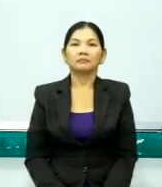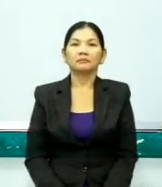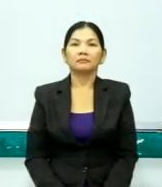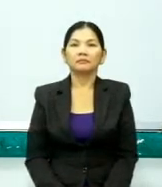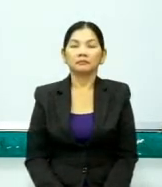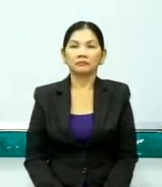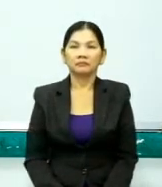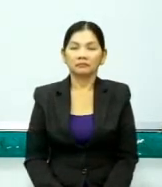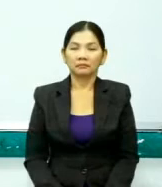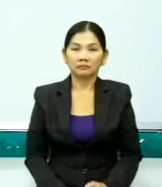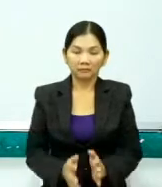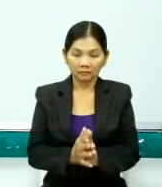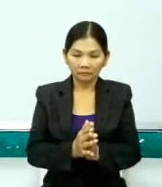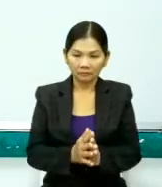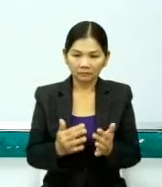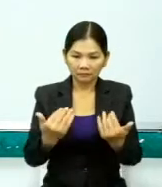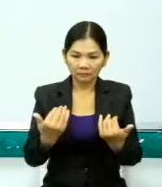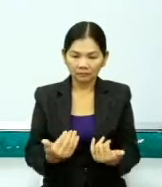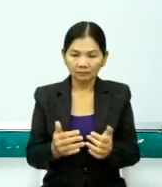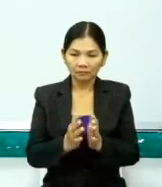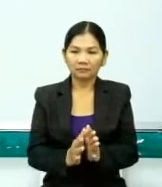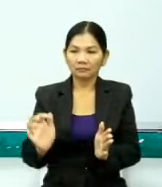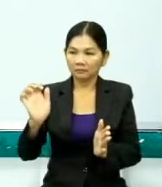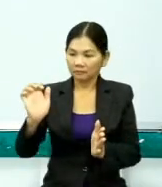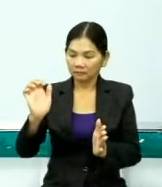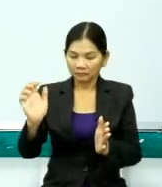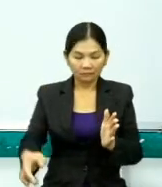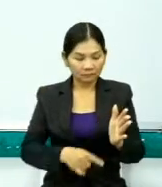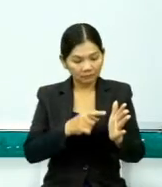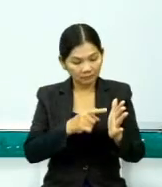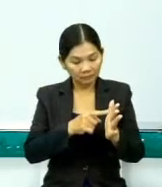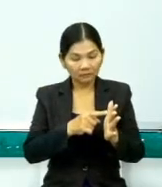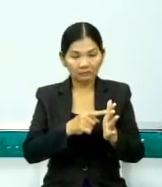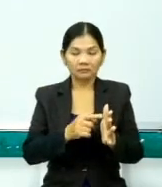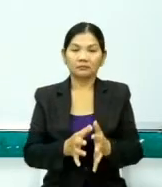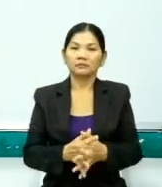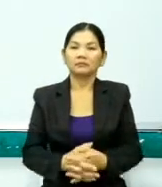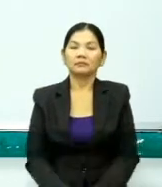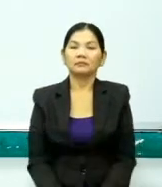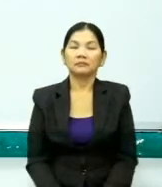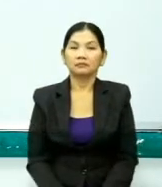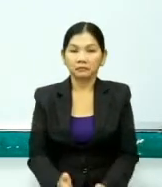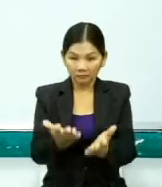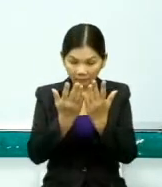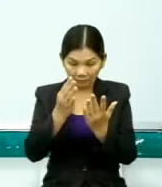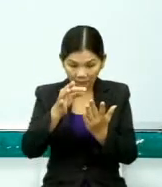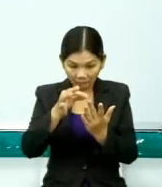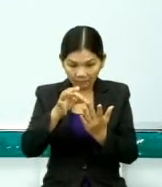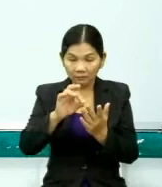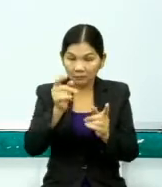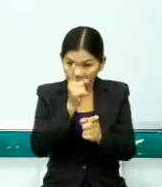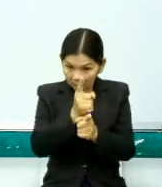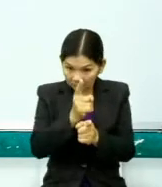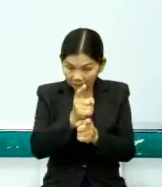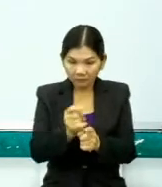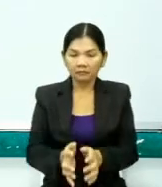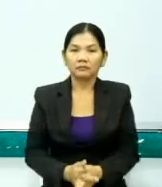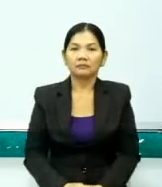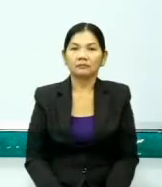Chà, chế cứ miên ạ xó, chó, nâng sẵn, ê, con tiếng tuột mới con trăm trời đại rịt tế.